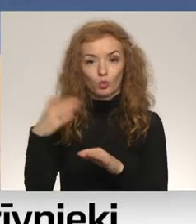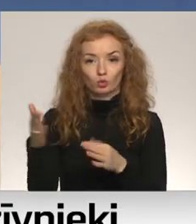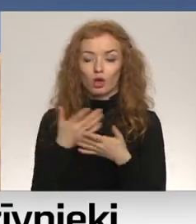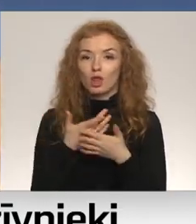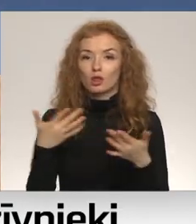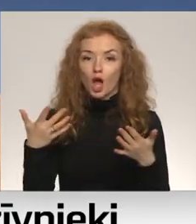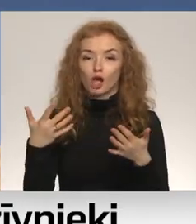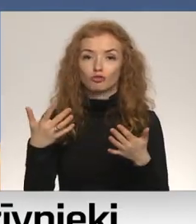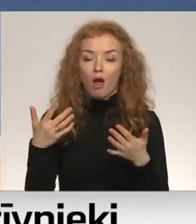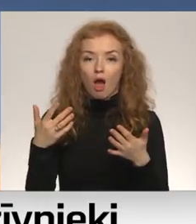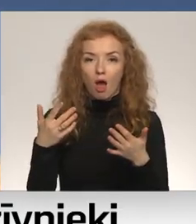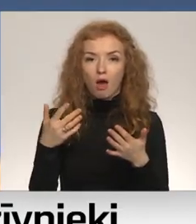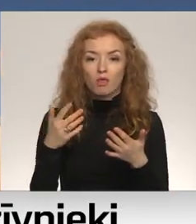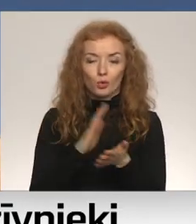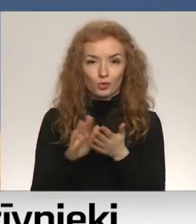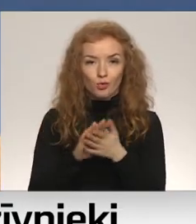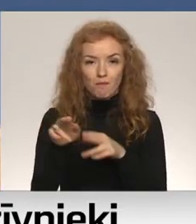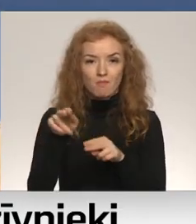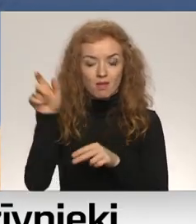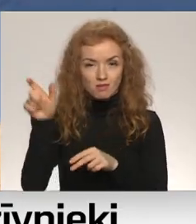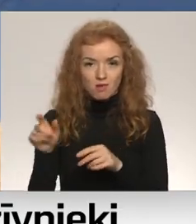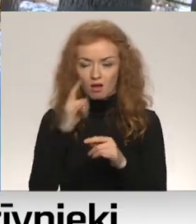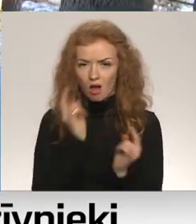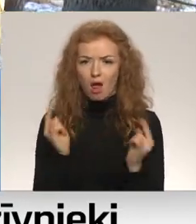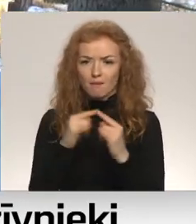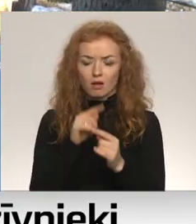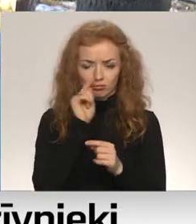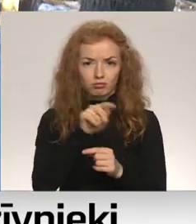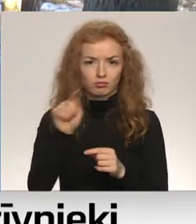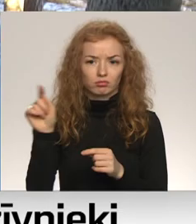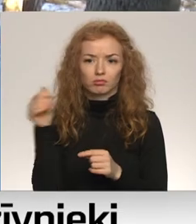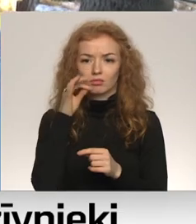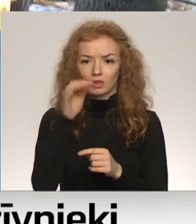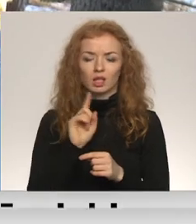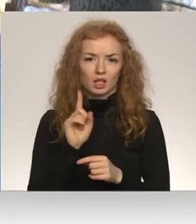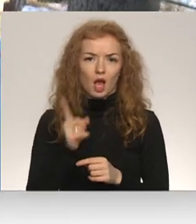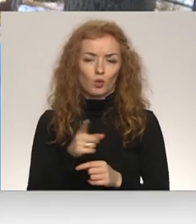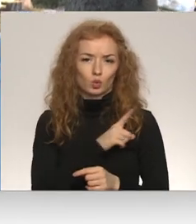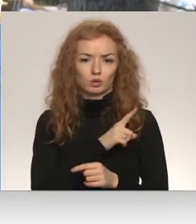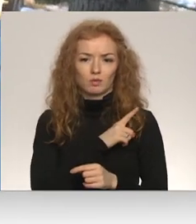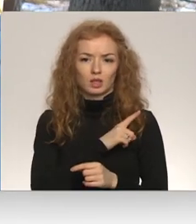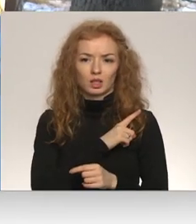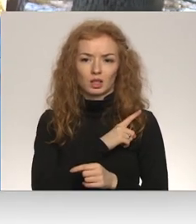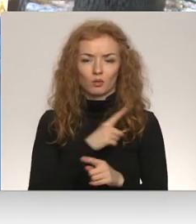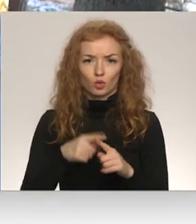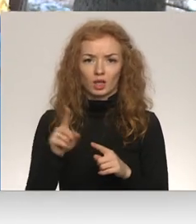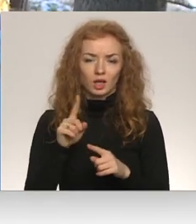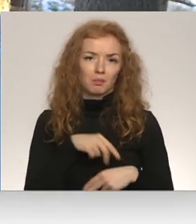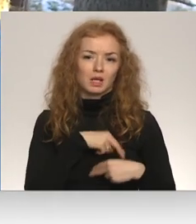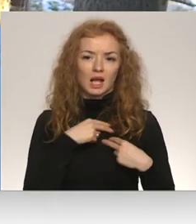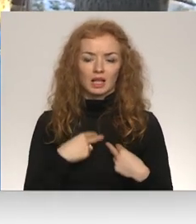dažādas malabernieku lamatas pamanījuši nereizi vien. Un ir jāuzmanās, un ir taču biedrības, kas